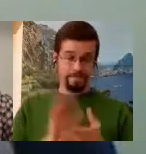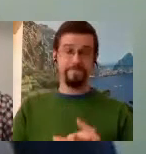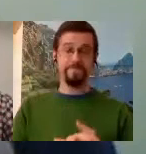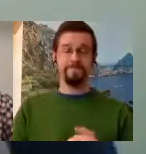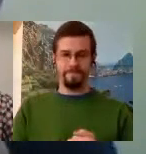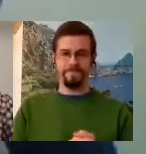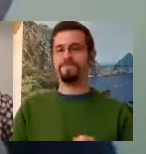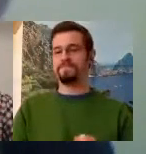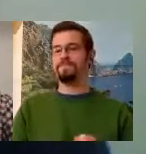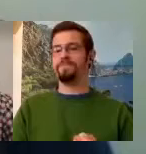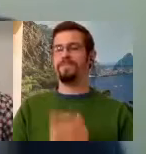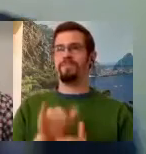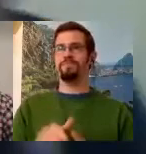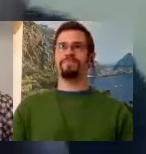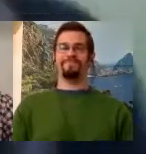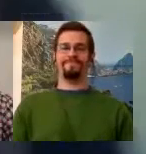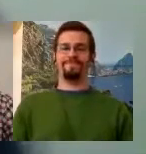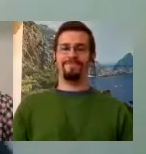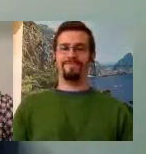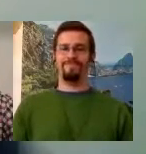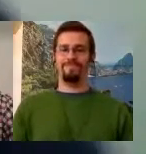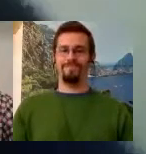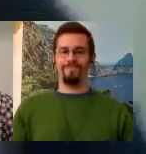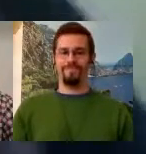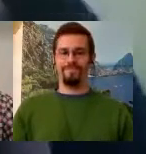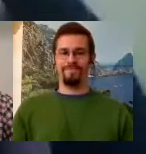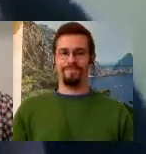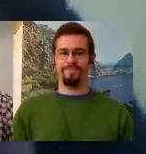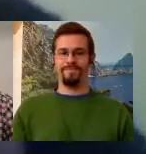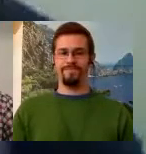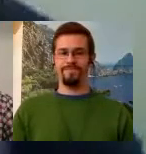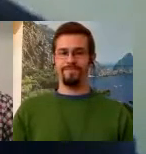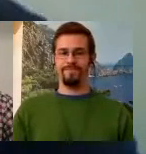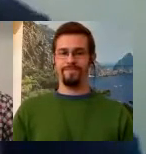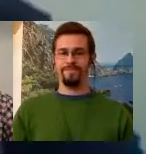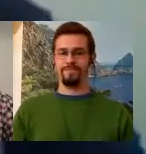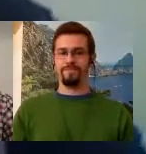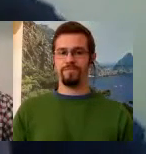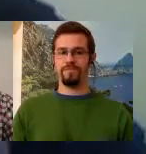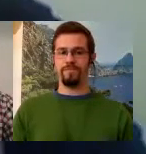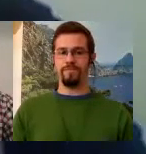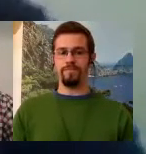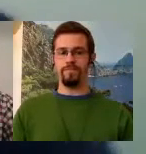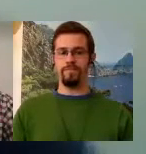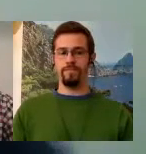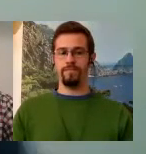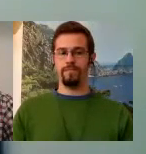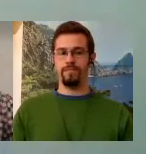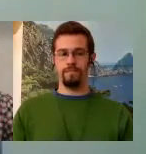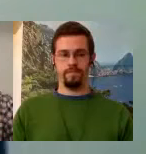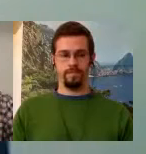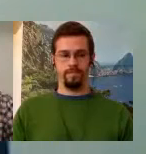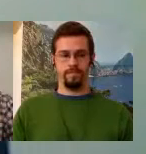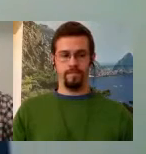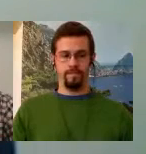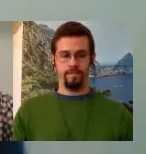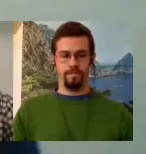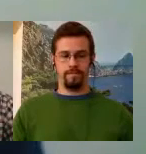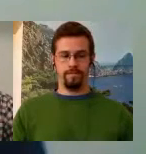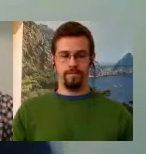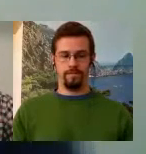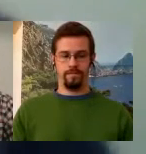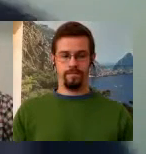Okay. في القسم الخامس كان بعنوان نتائج الاختبارات إلى أي مدى تساعد كتابة